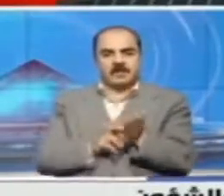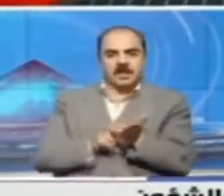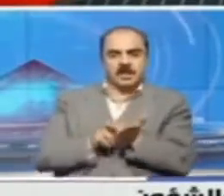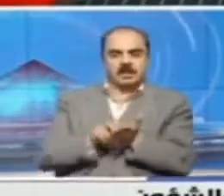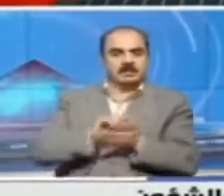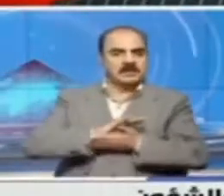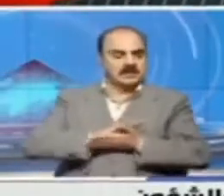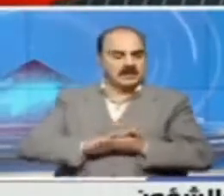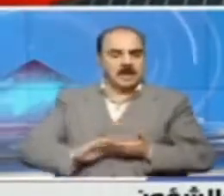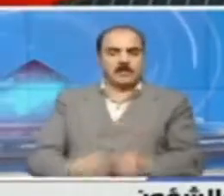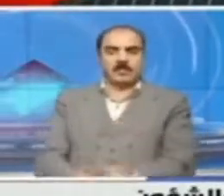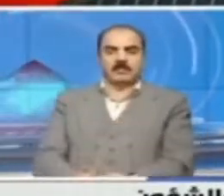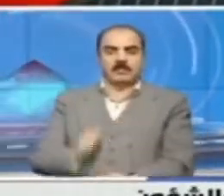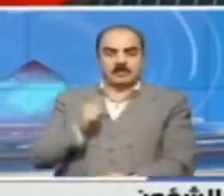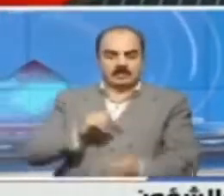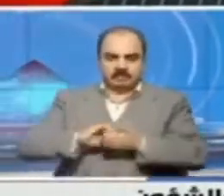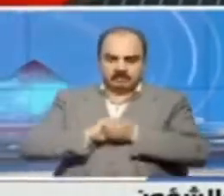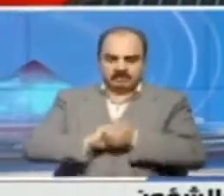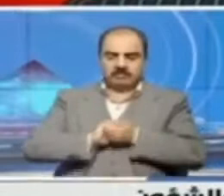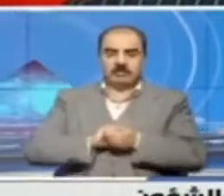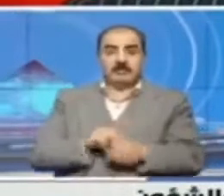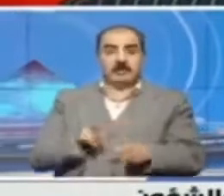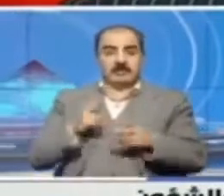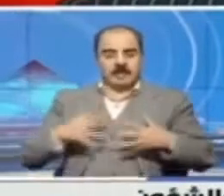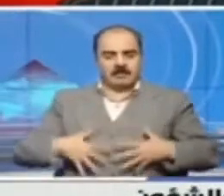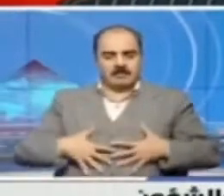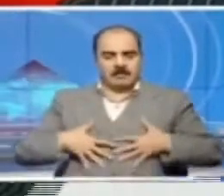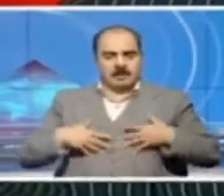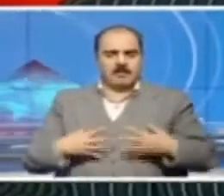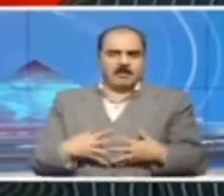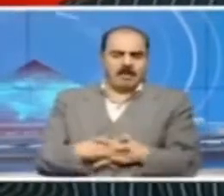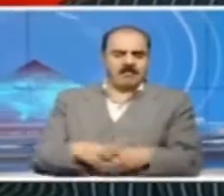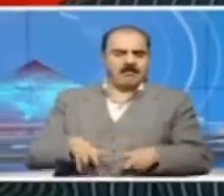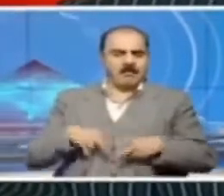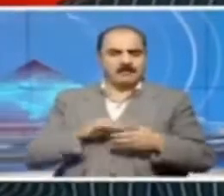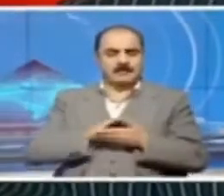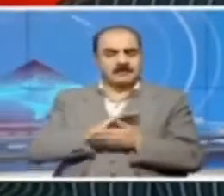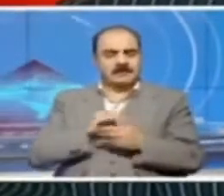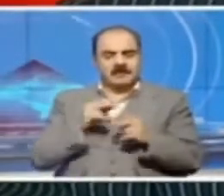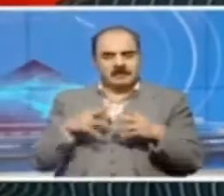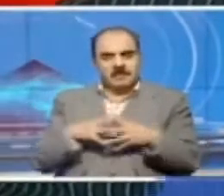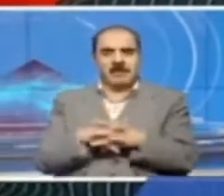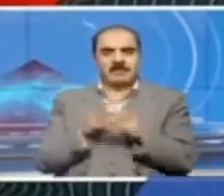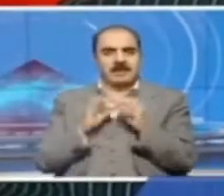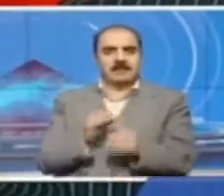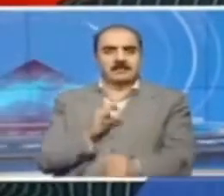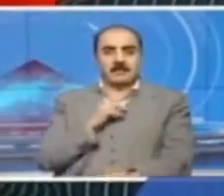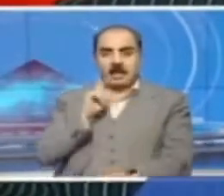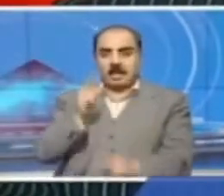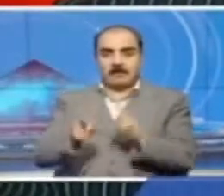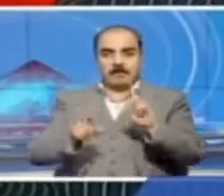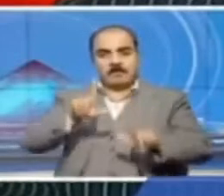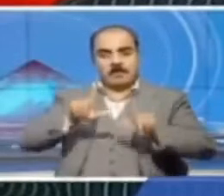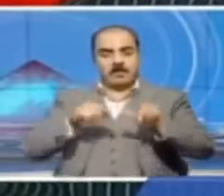التسامح والتضامن والتعايش والسلام والأمان يلزم على مسؤولي